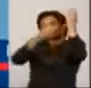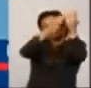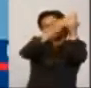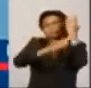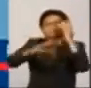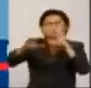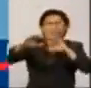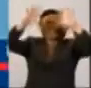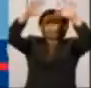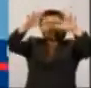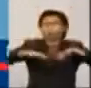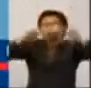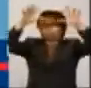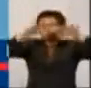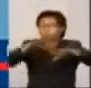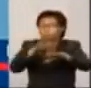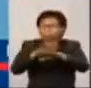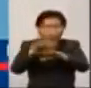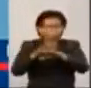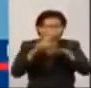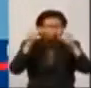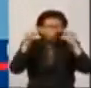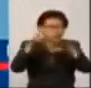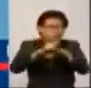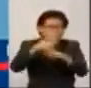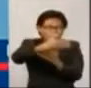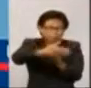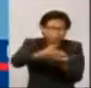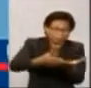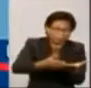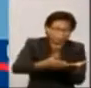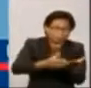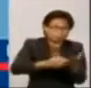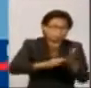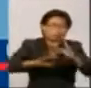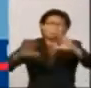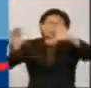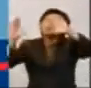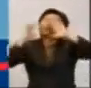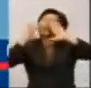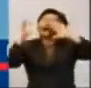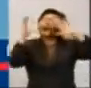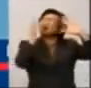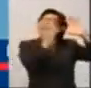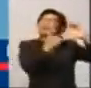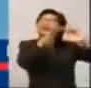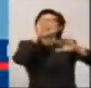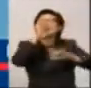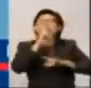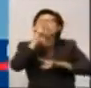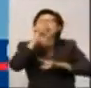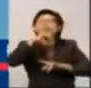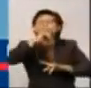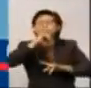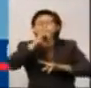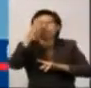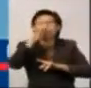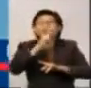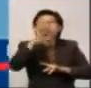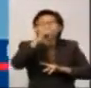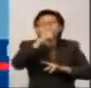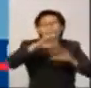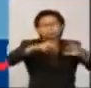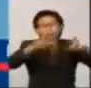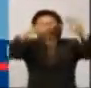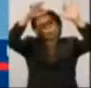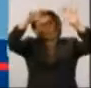Intensiti hujan yang tinggi di bahagian kelompok awan yang berwarna merah jambu dijangkakan ianya boleh